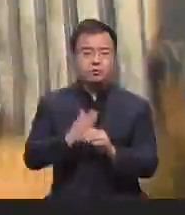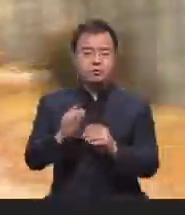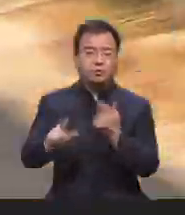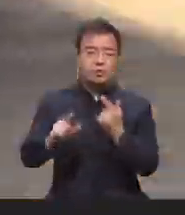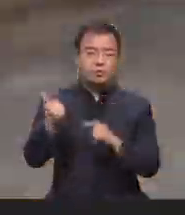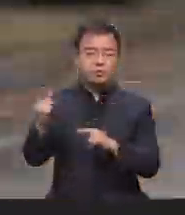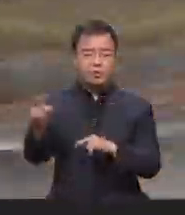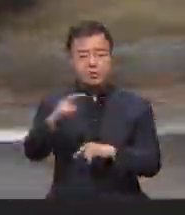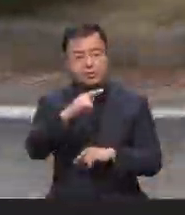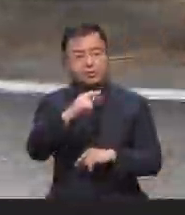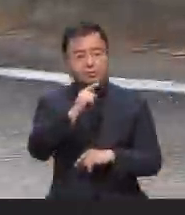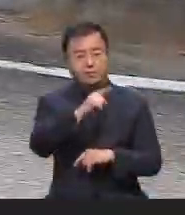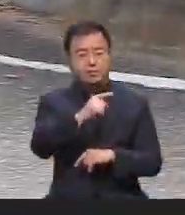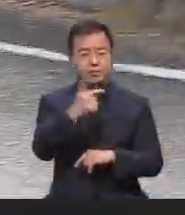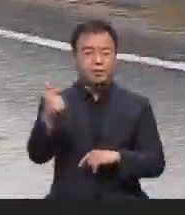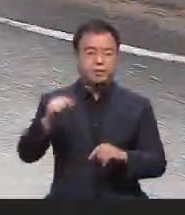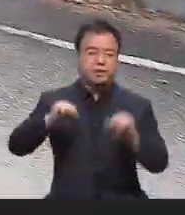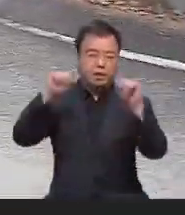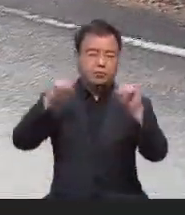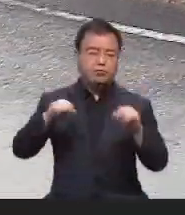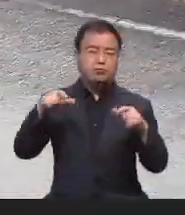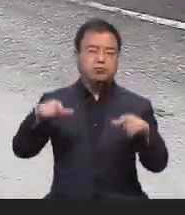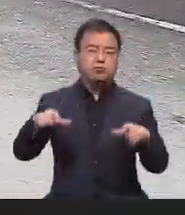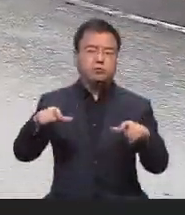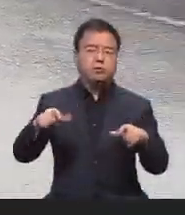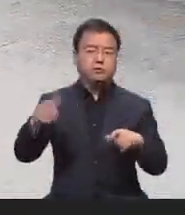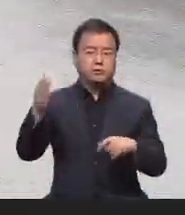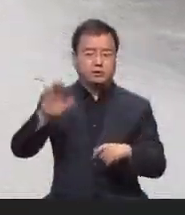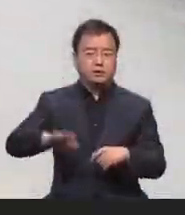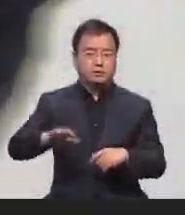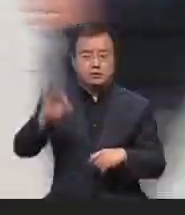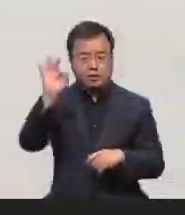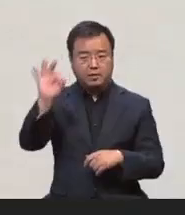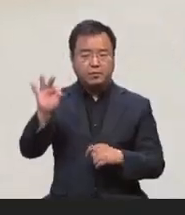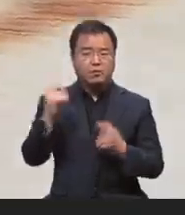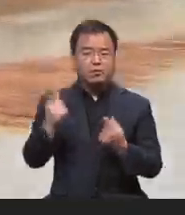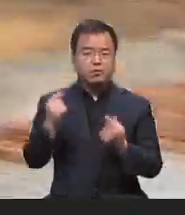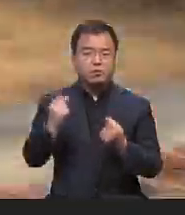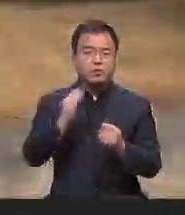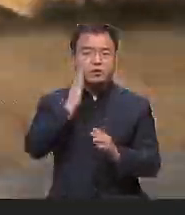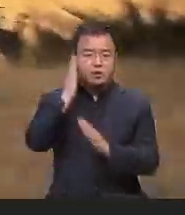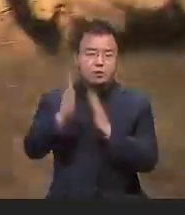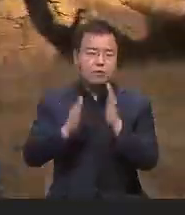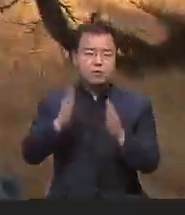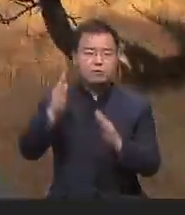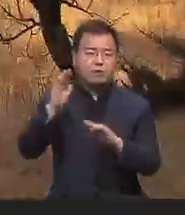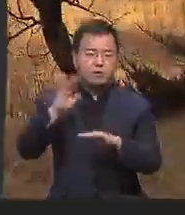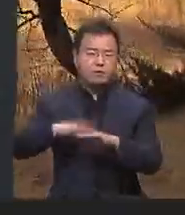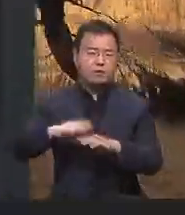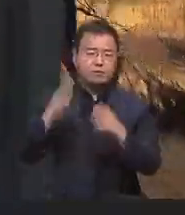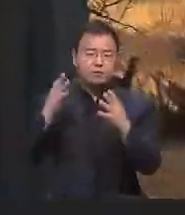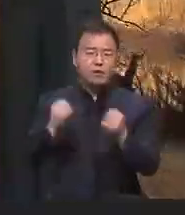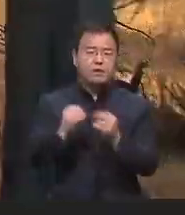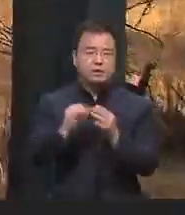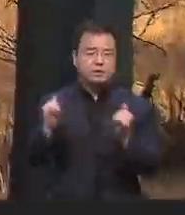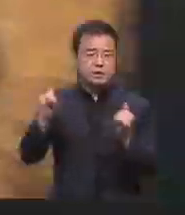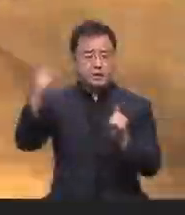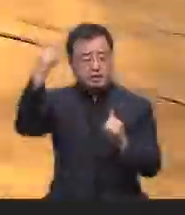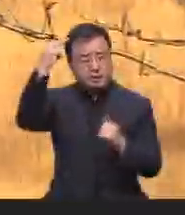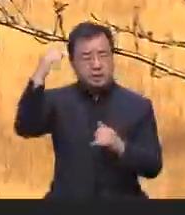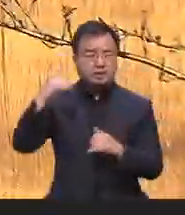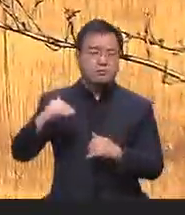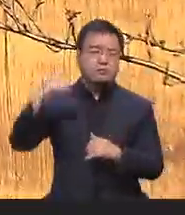보시면요 원래 대 운동장이 있던 곳입니다 하지만 보시는 것처럼 잡초가 무성하게 자라서 이미 사람 키 높이까지